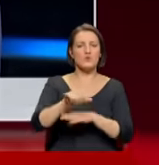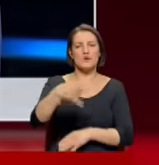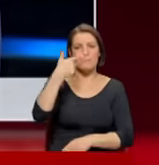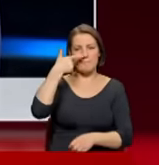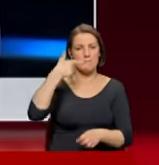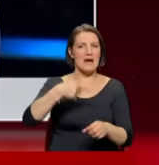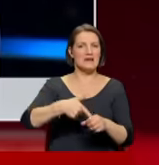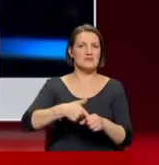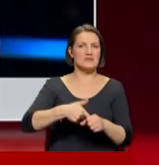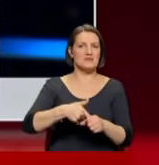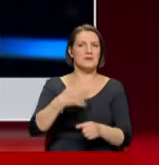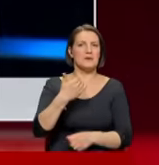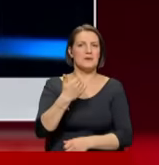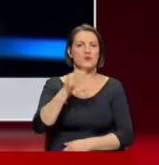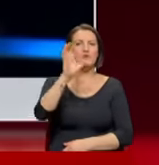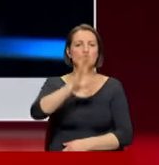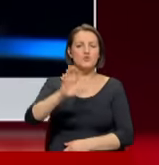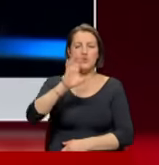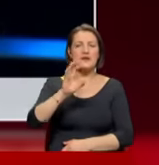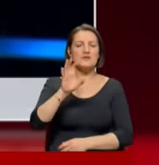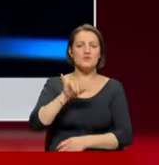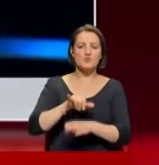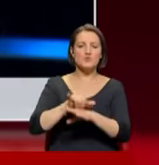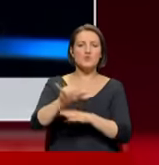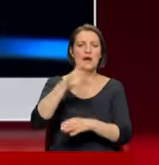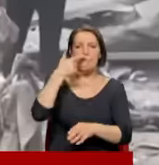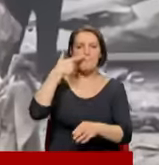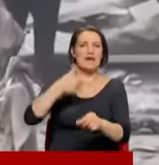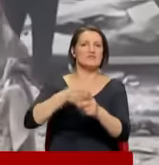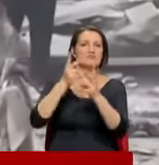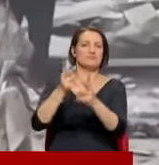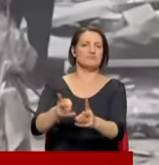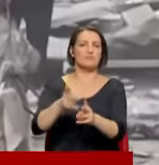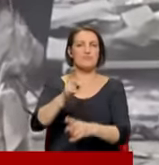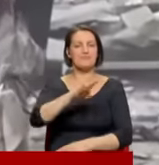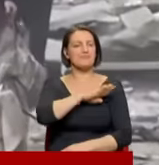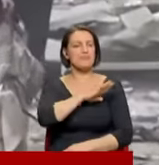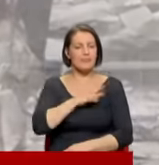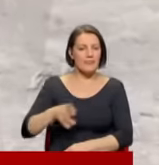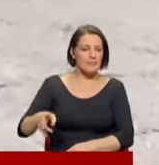benzini yakıtı turist uçaklarına verilen benzindir bunlar. İsrail'in